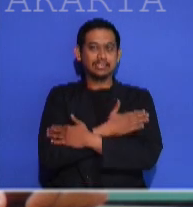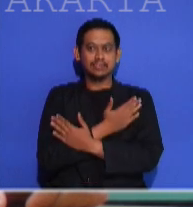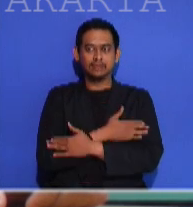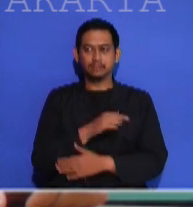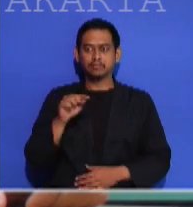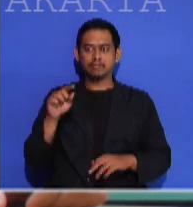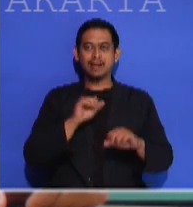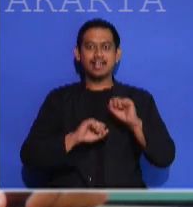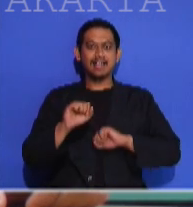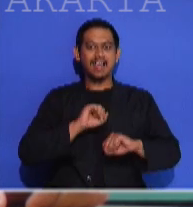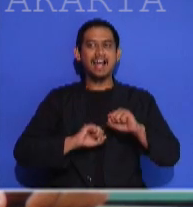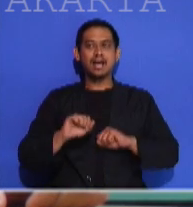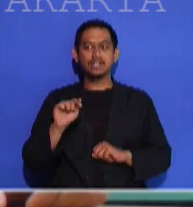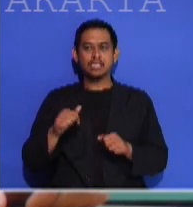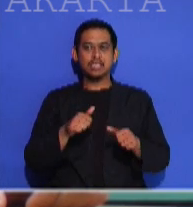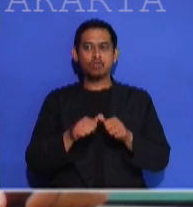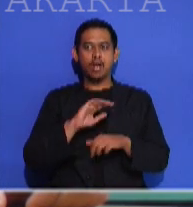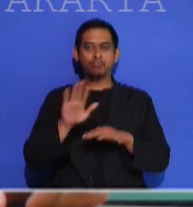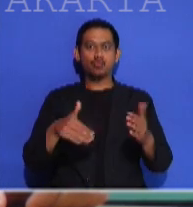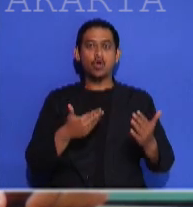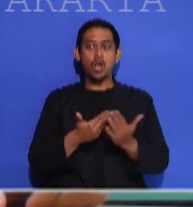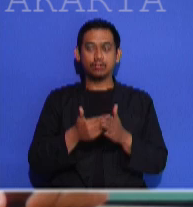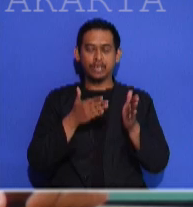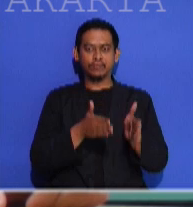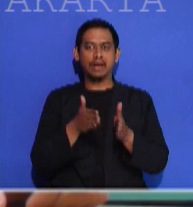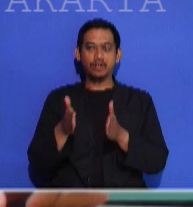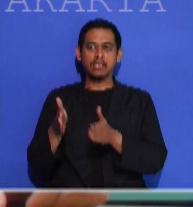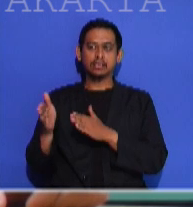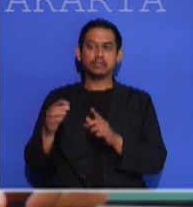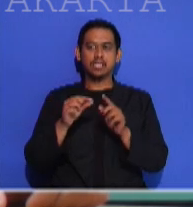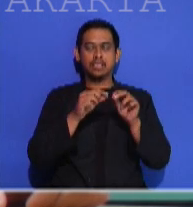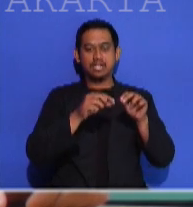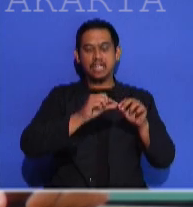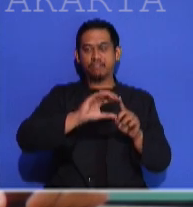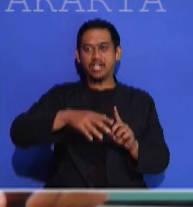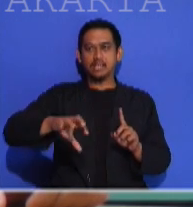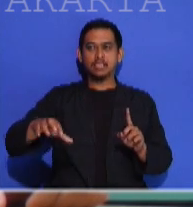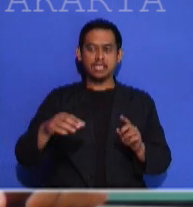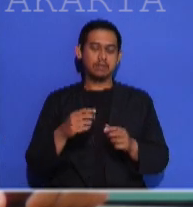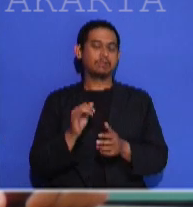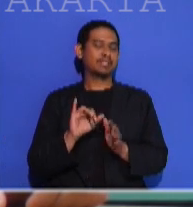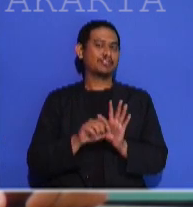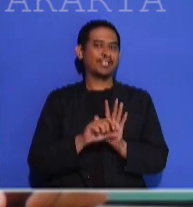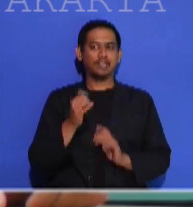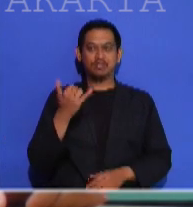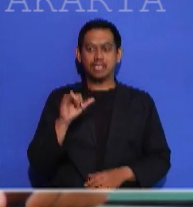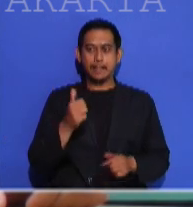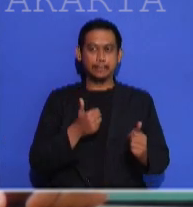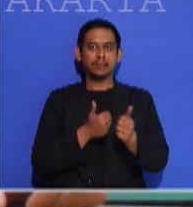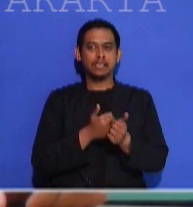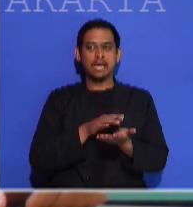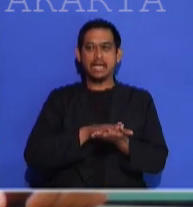air diikuti oleh seluruh Kontingen dari seluruh provinsi termasuk Daerah Istimewa Yogyakarta yang mengirimkan